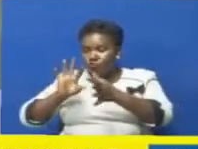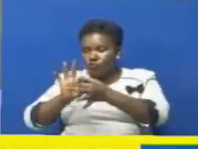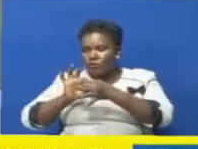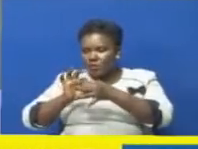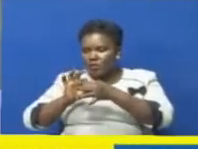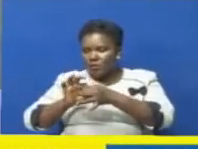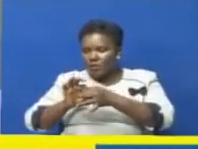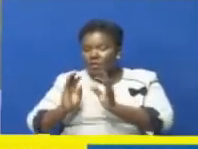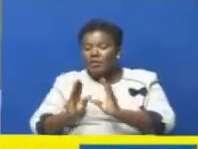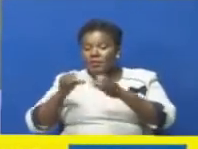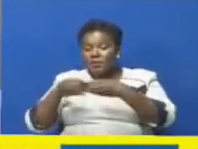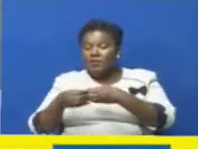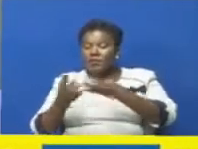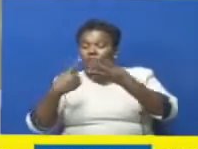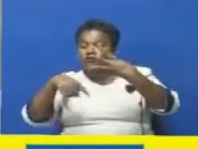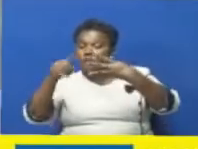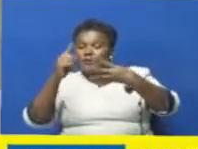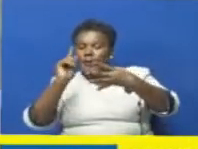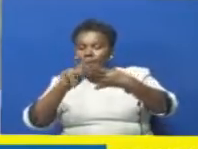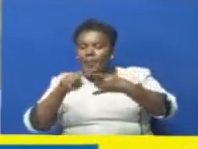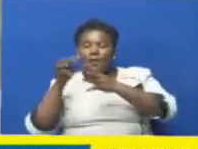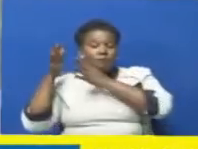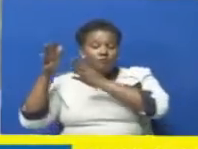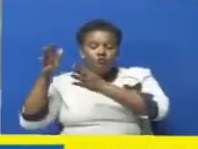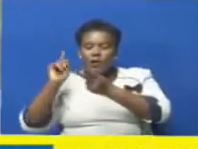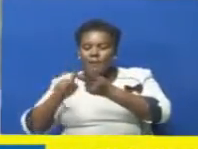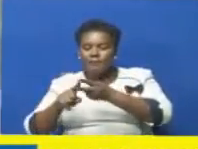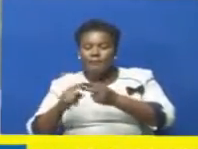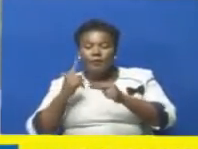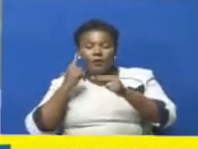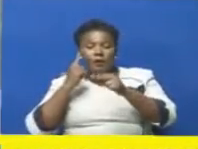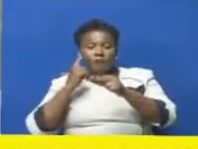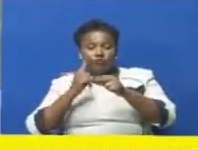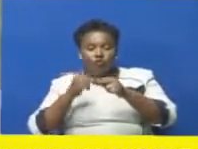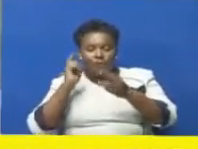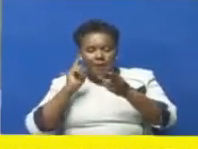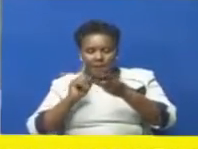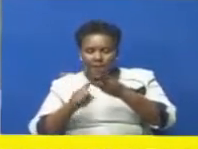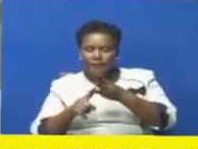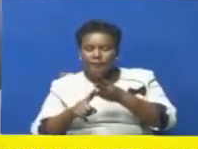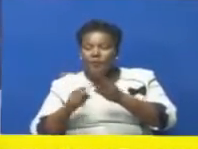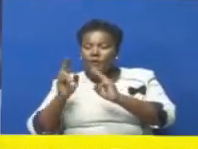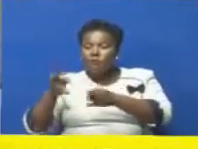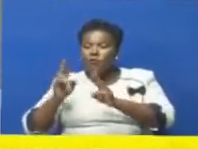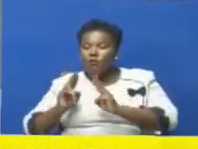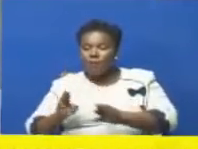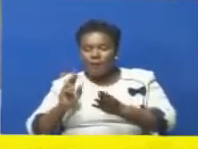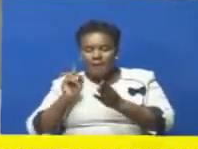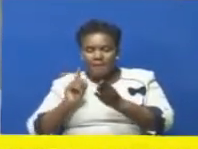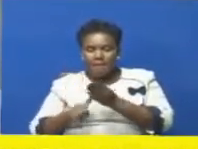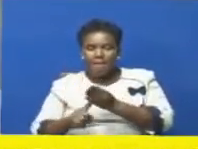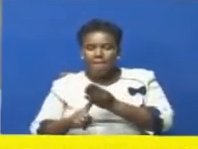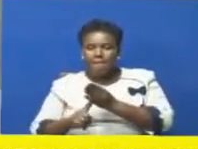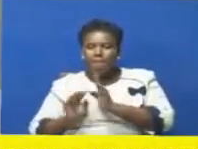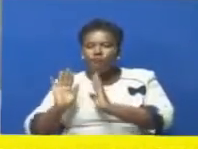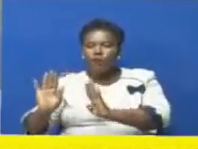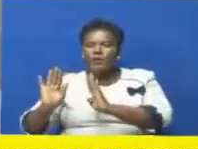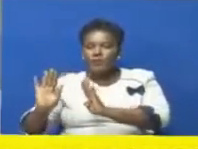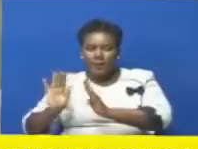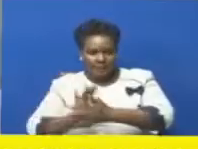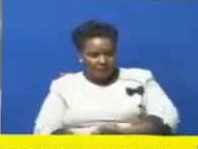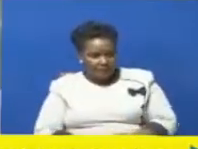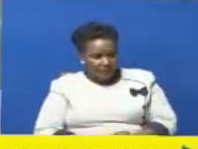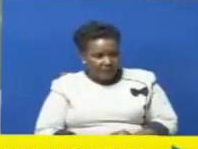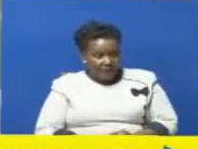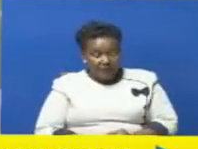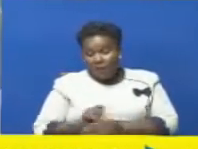za miji ya Bunda, Msoma, Mwanza na Bukoba, huku timu ya Buasa iliyoibuka kidedea ikitarajiwa kushiriki kwenye fainali ya